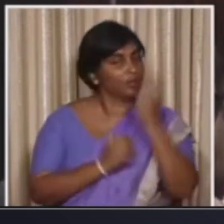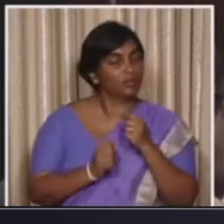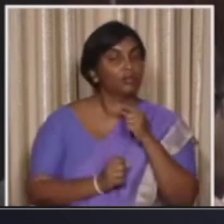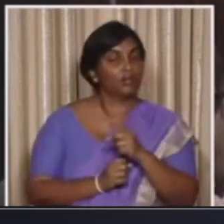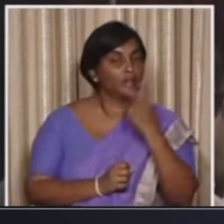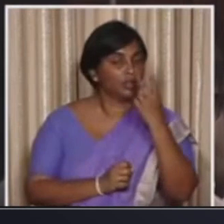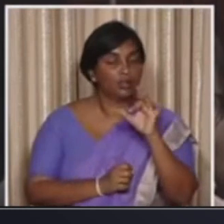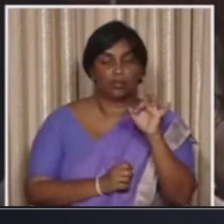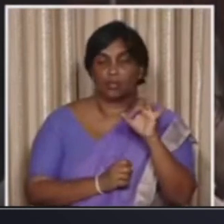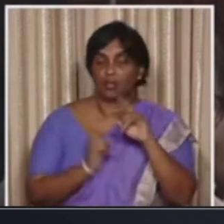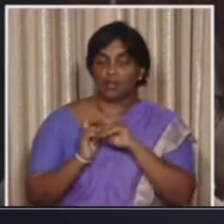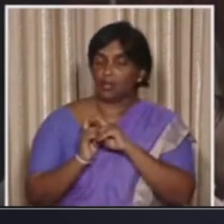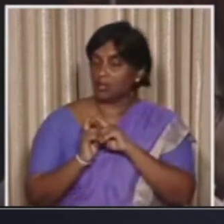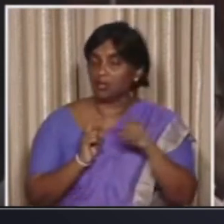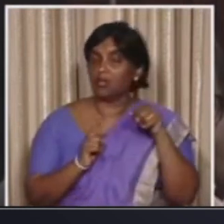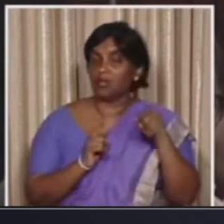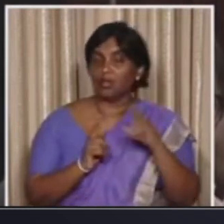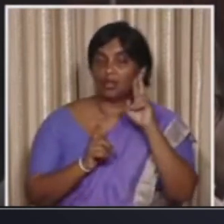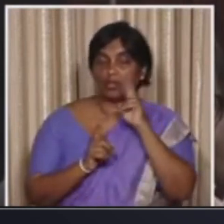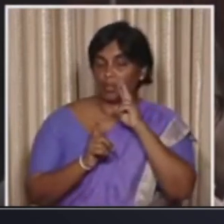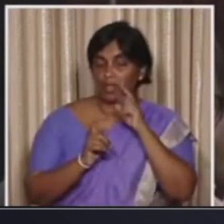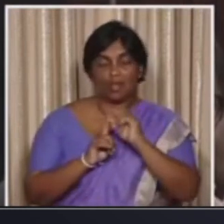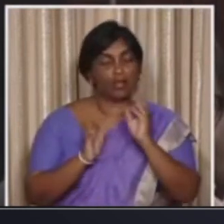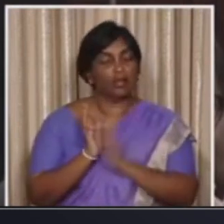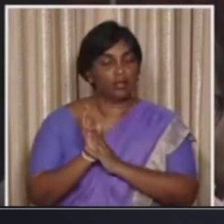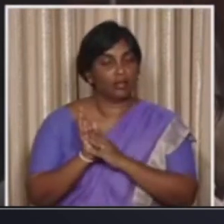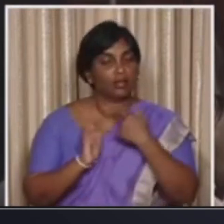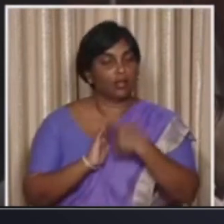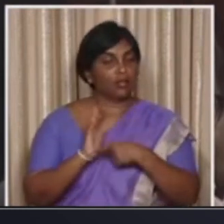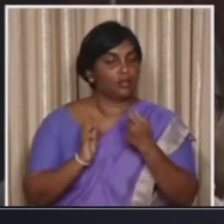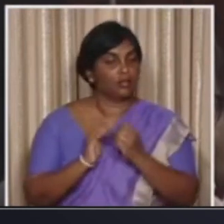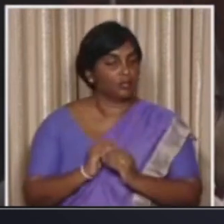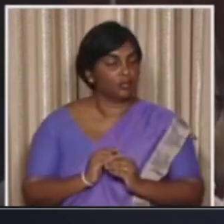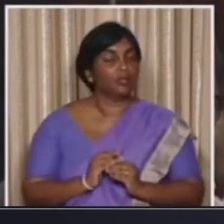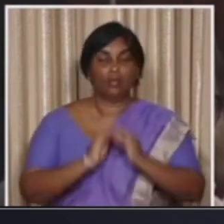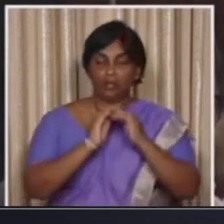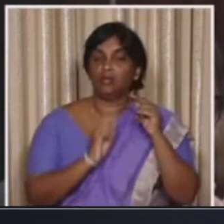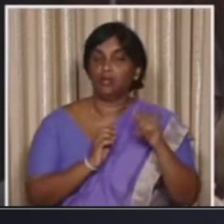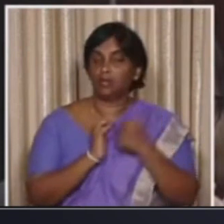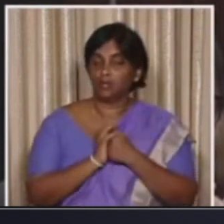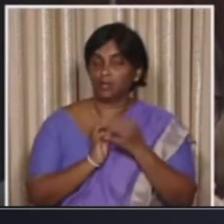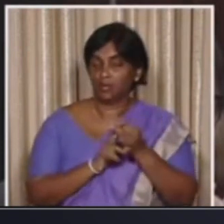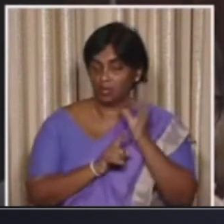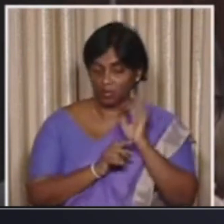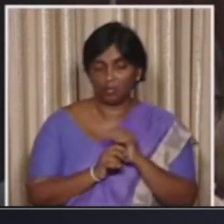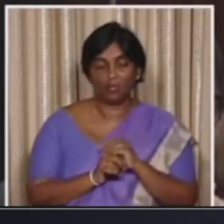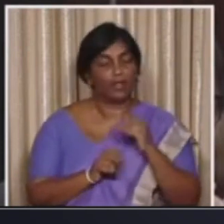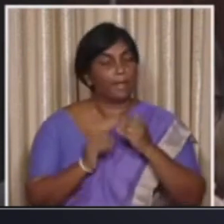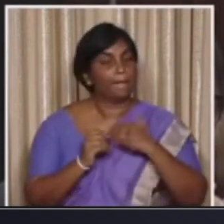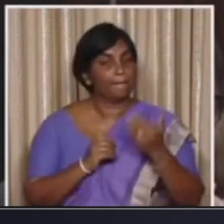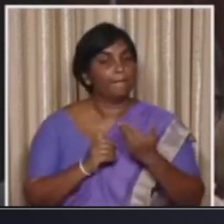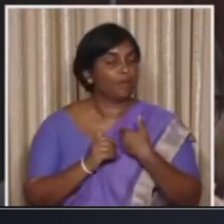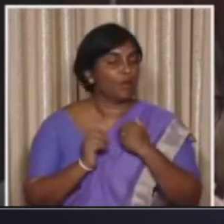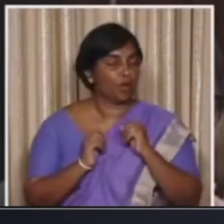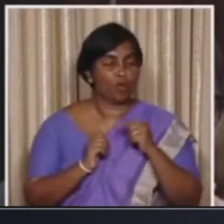2015 ඉඳලා මෙතුම එන වගමැතුමා විදියට ආර්ථික සංවර්ධන ඇමතුමා විදියට ගරු සභාපතිතුමනි ඊට පස්සේ මඟ